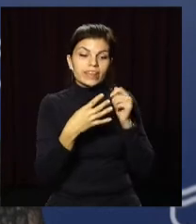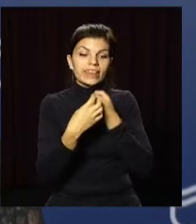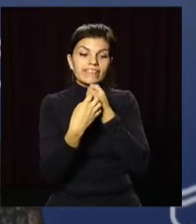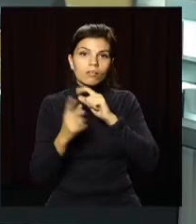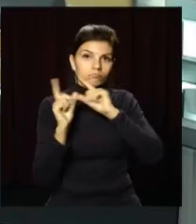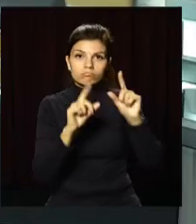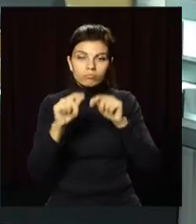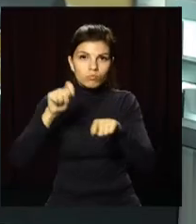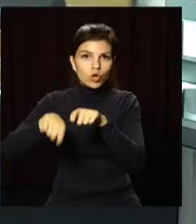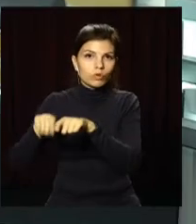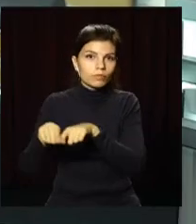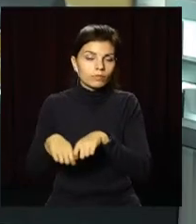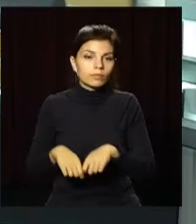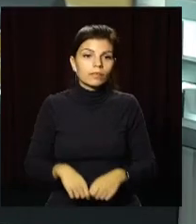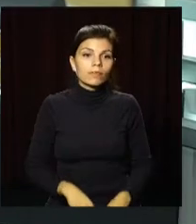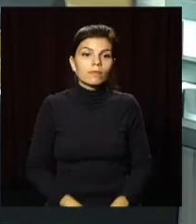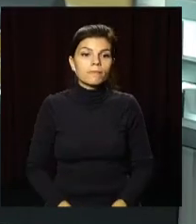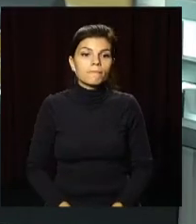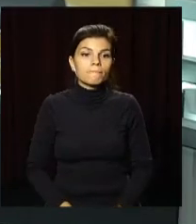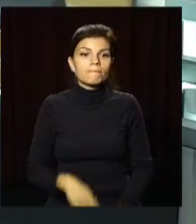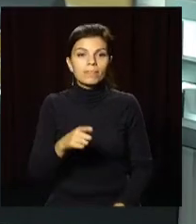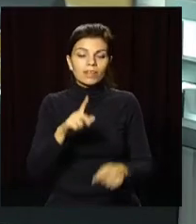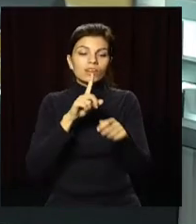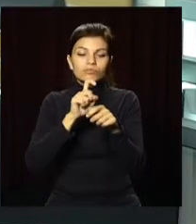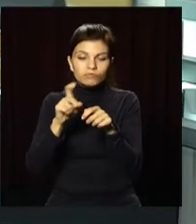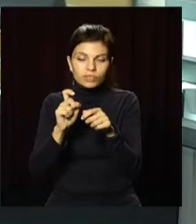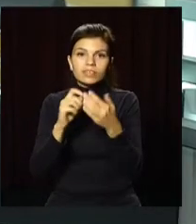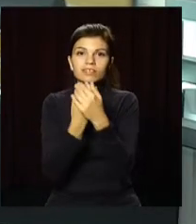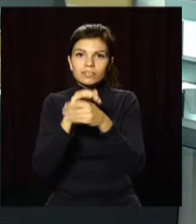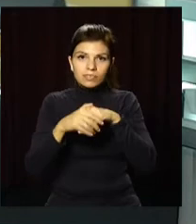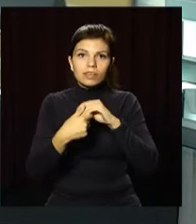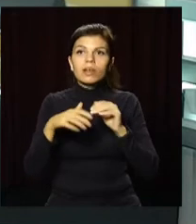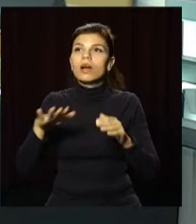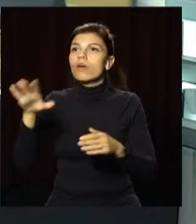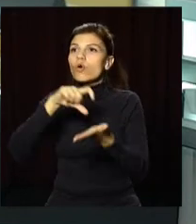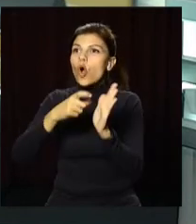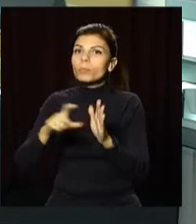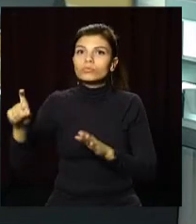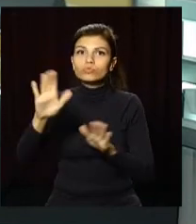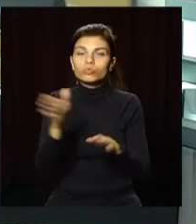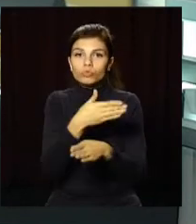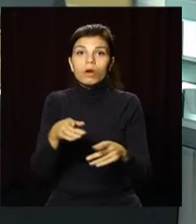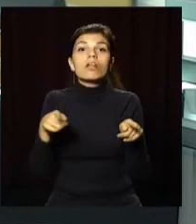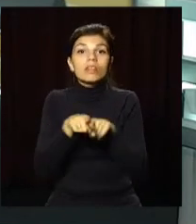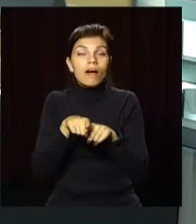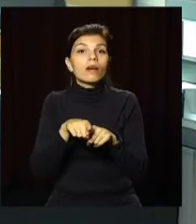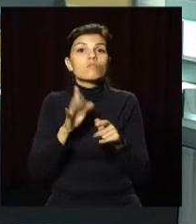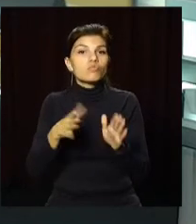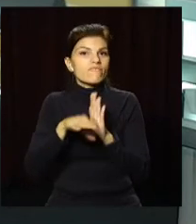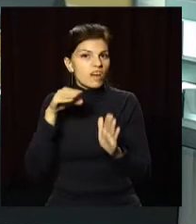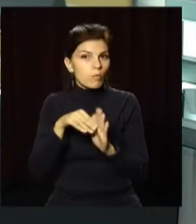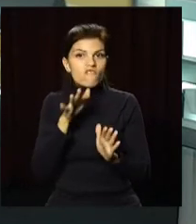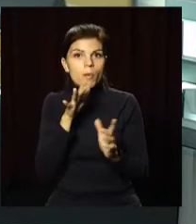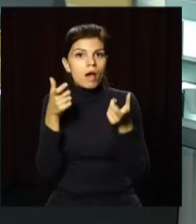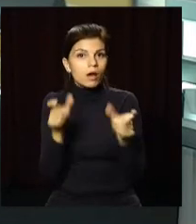4919 виїздів. Дистанція, антисептики та дезінфекція приміщень – так проходитимуть вибори в умовах карантину.